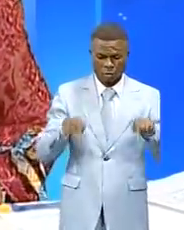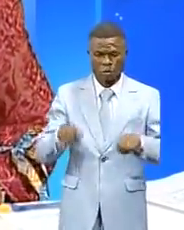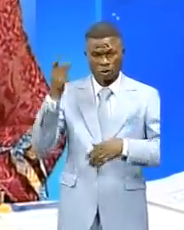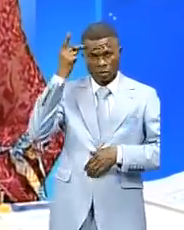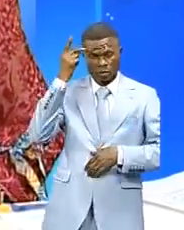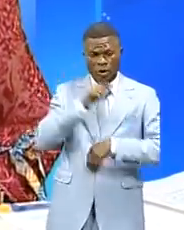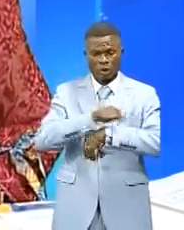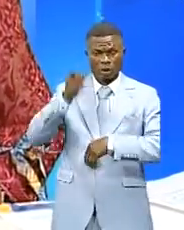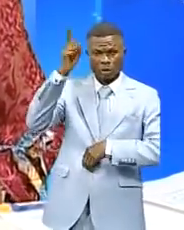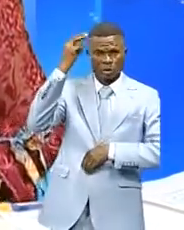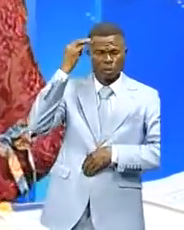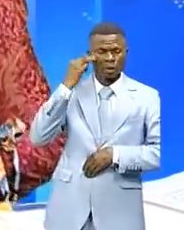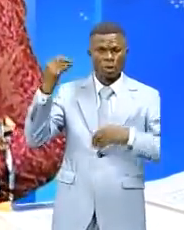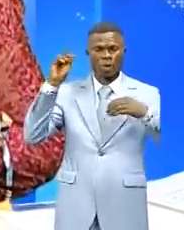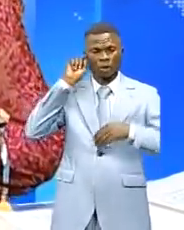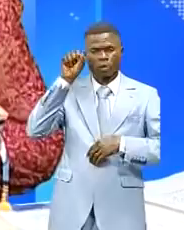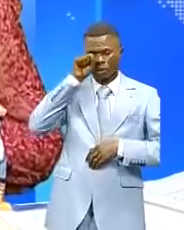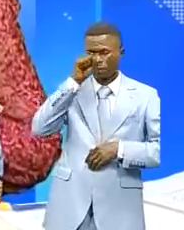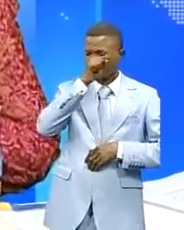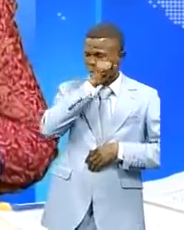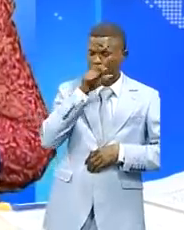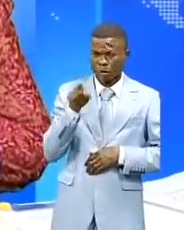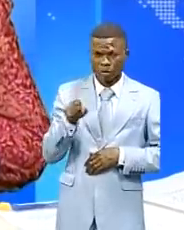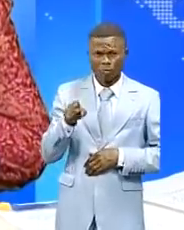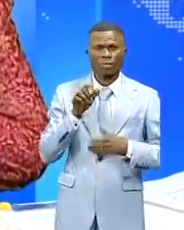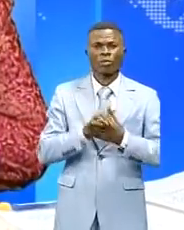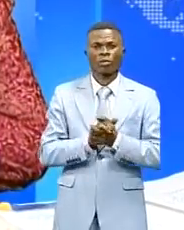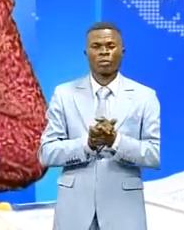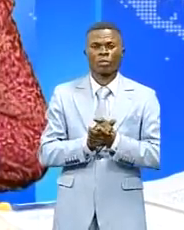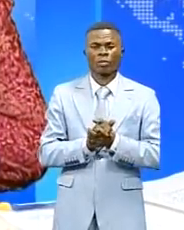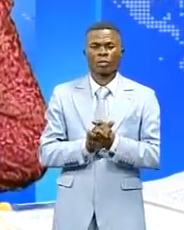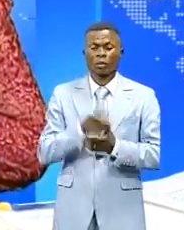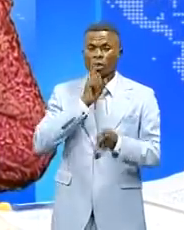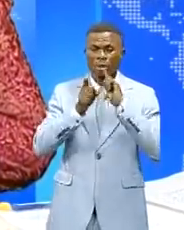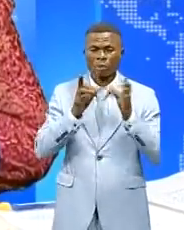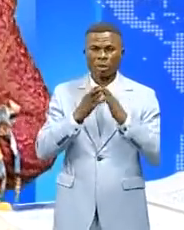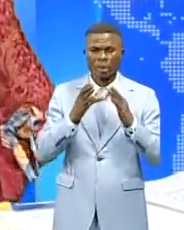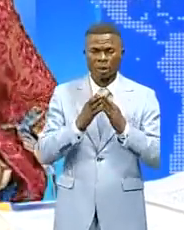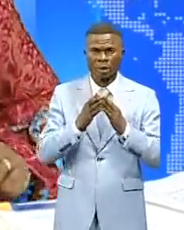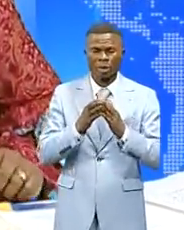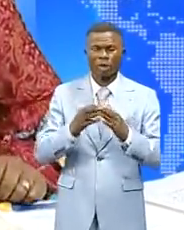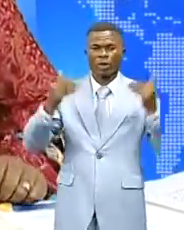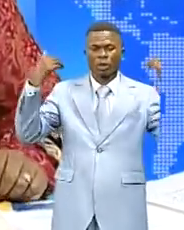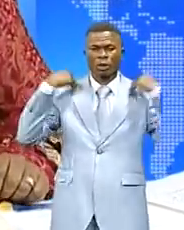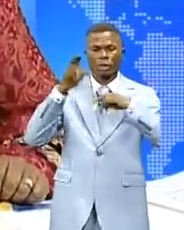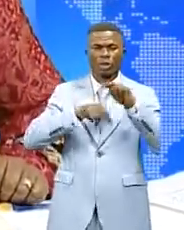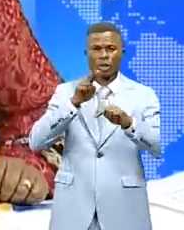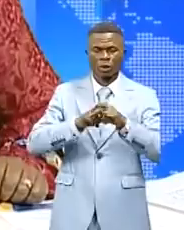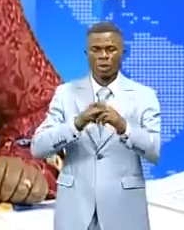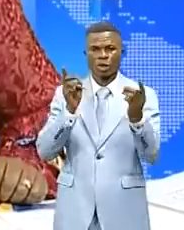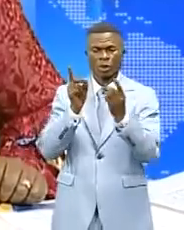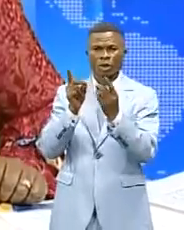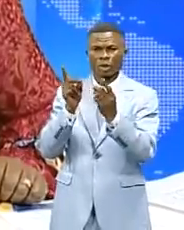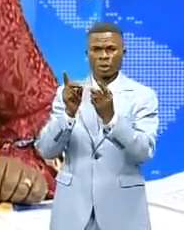primature les chefs du gouvernement jean michel le saint malo condé a échangé avec le cadre national de concertation